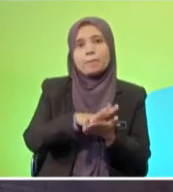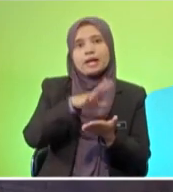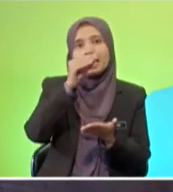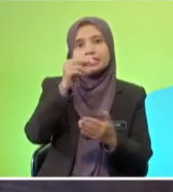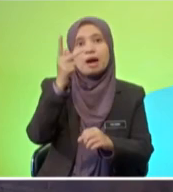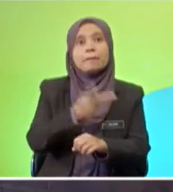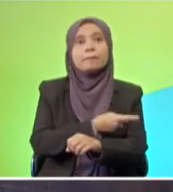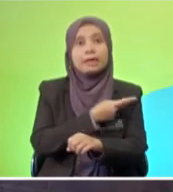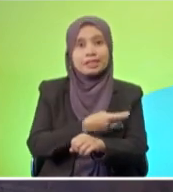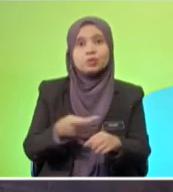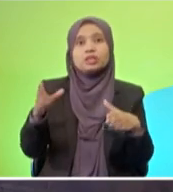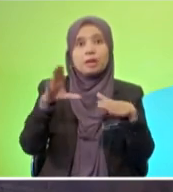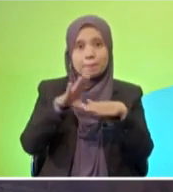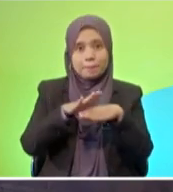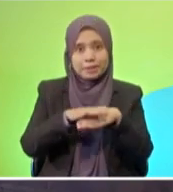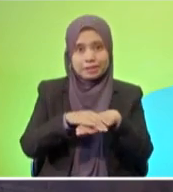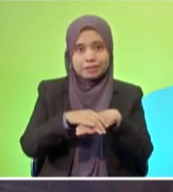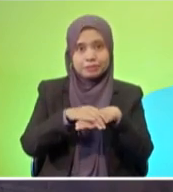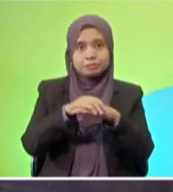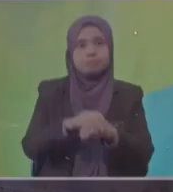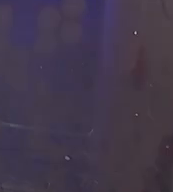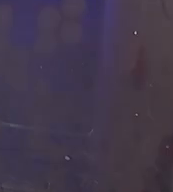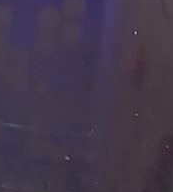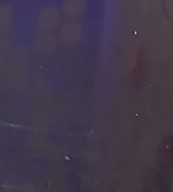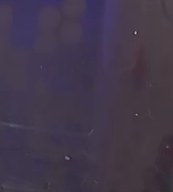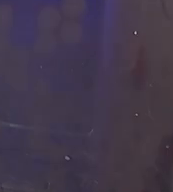pantun Melayu warisan kita